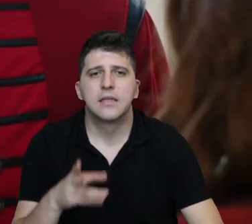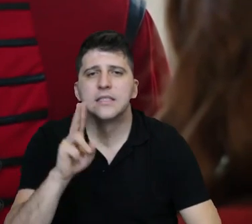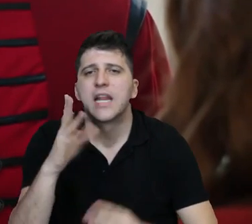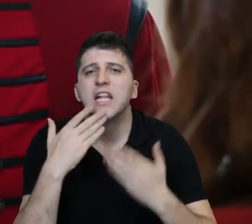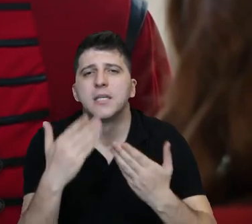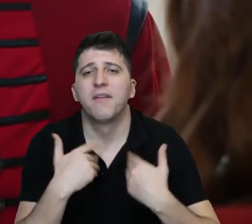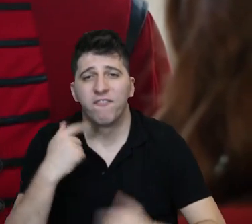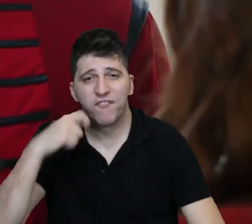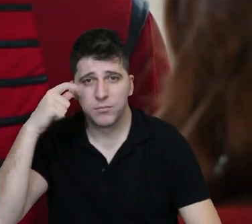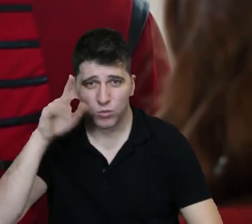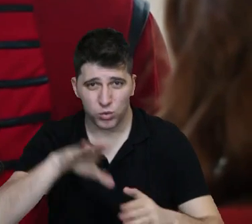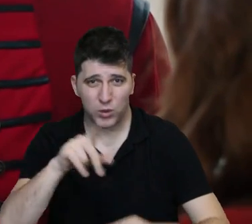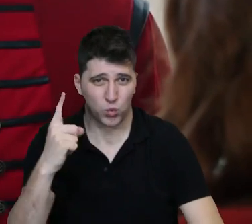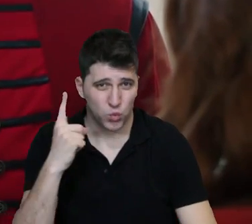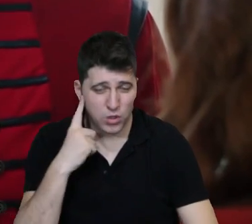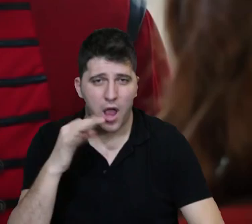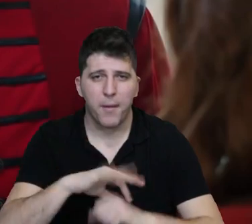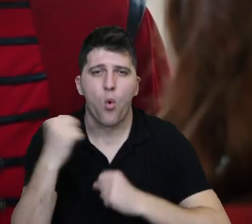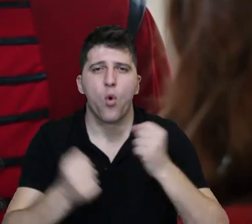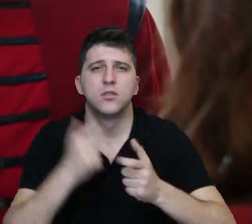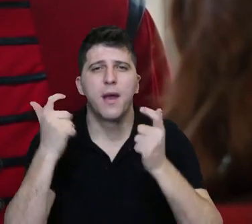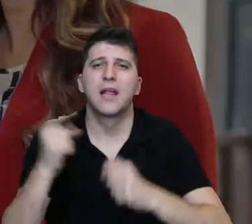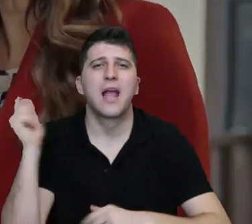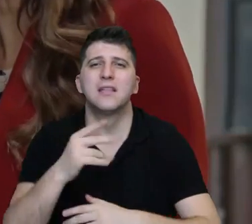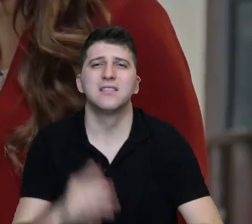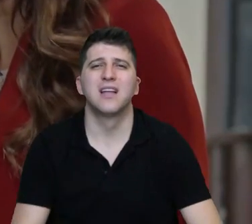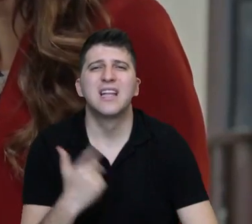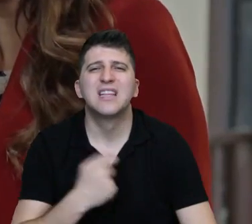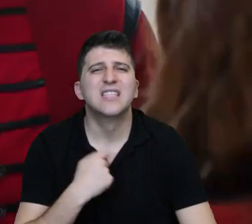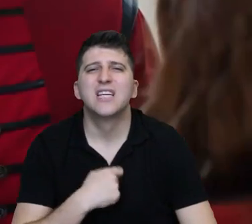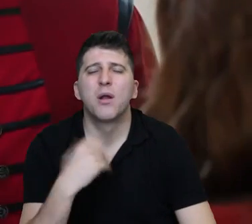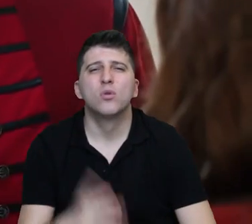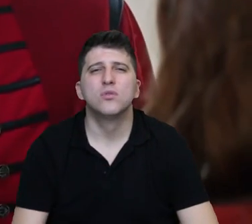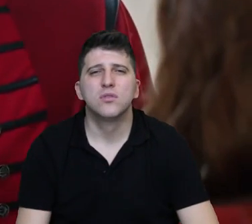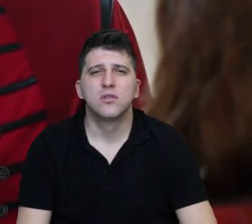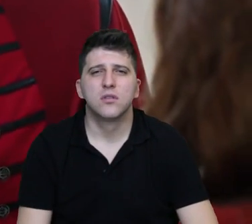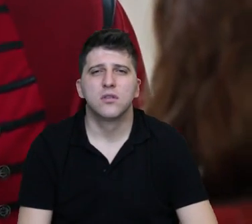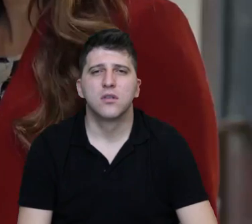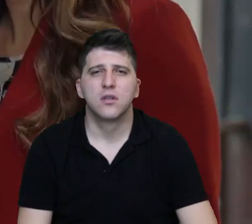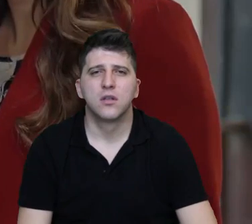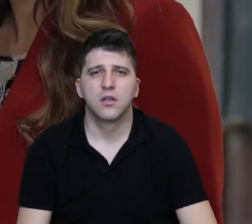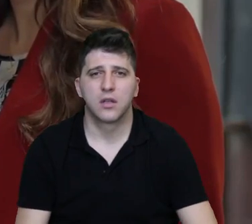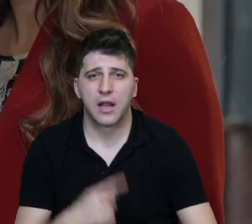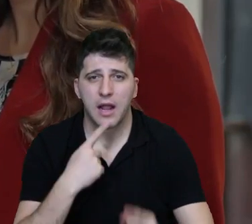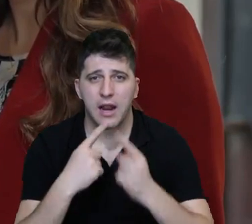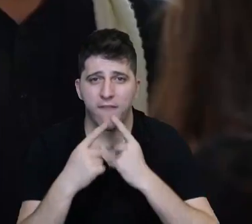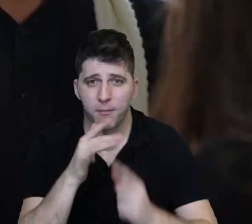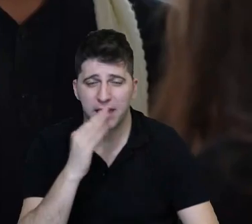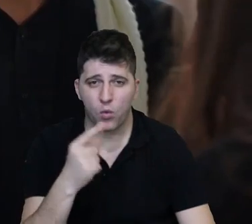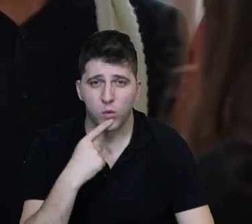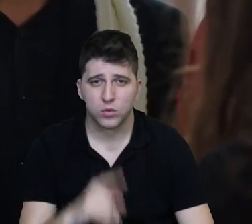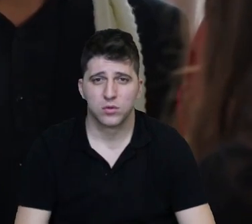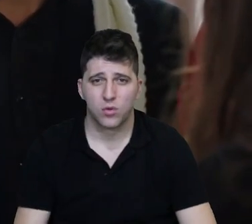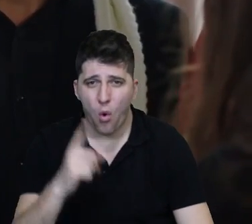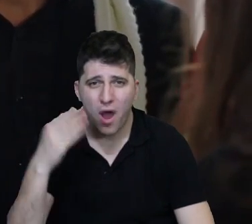demeli? Filmcilerin burada olduğunu duyar duymaz koşarak meydana geldiniz. Ne saçmalıyorsun sen be? Lafını bil de konuş oraya.